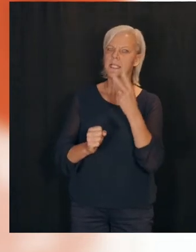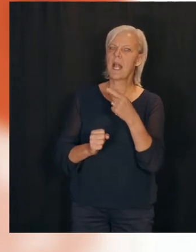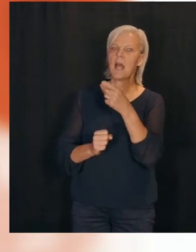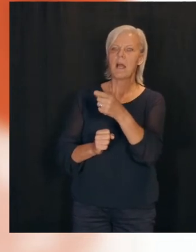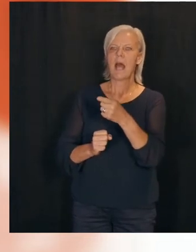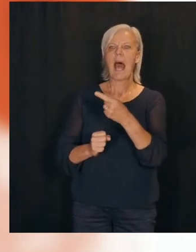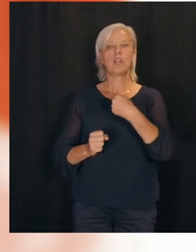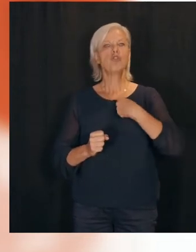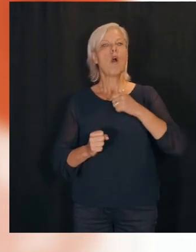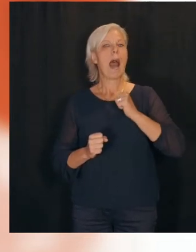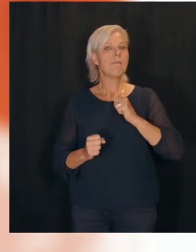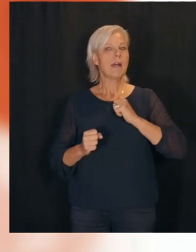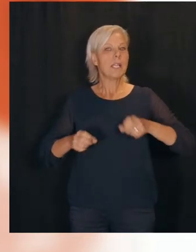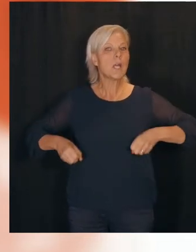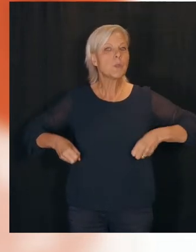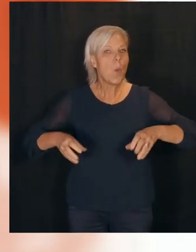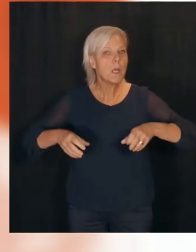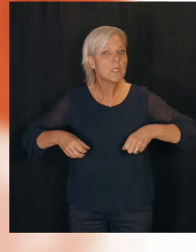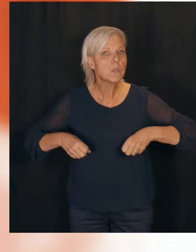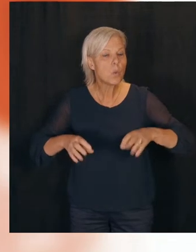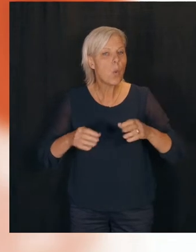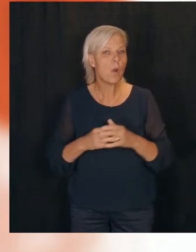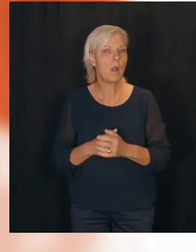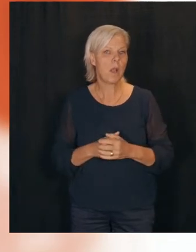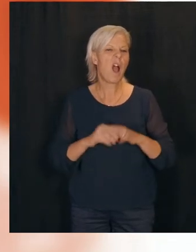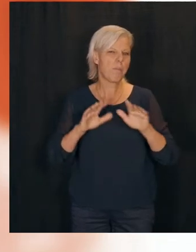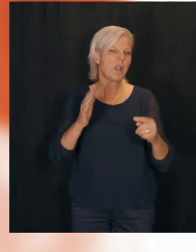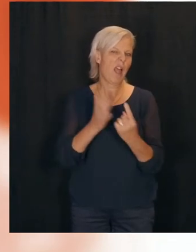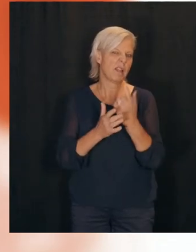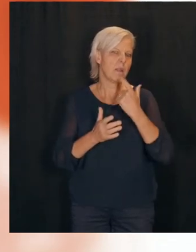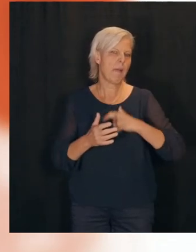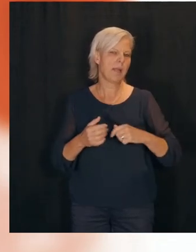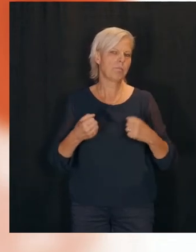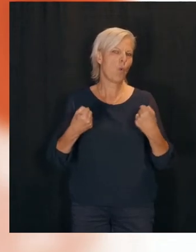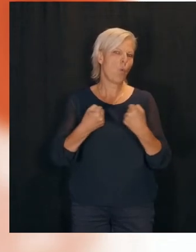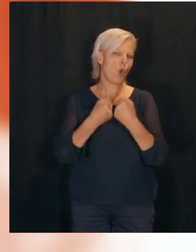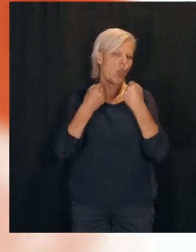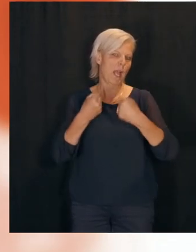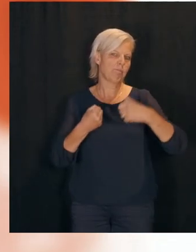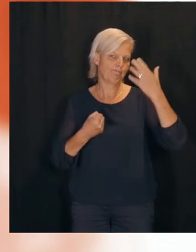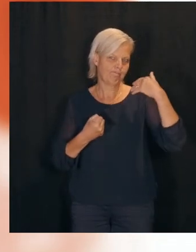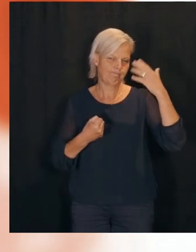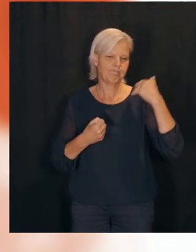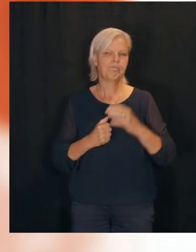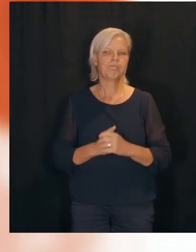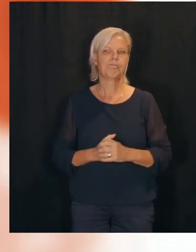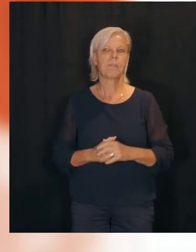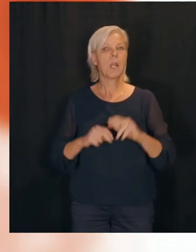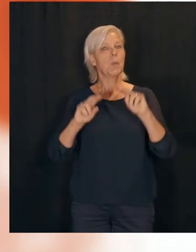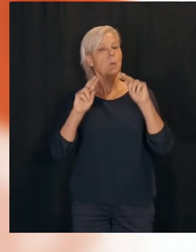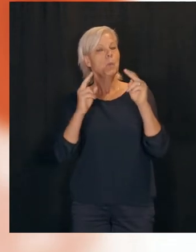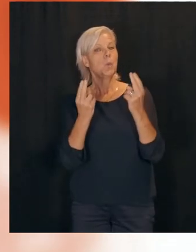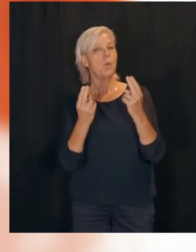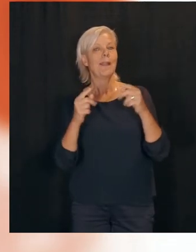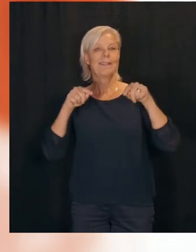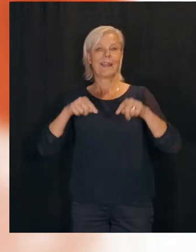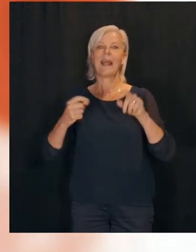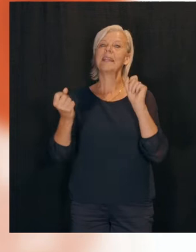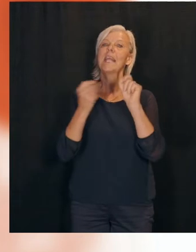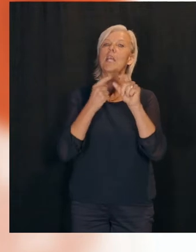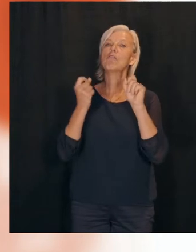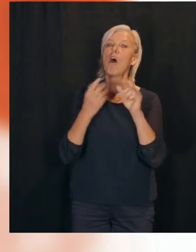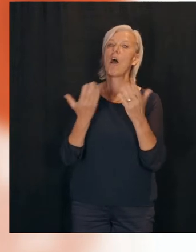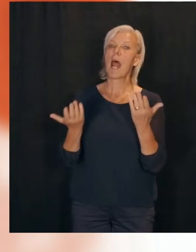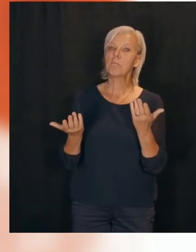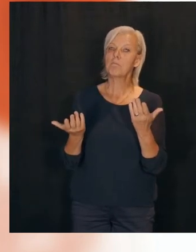använder rullstol sedan en olycka för många år sedan. Och nu när vi är i det här digitala formatet så får jag